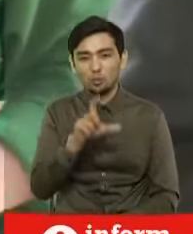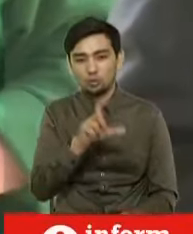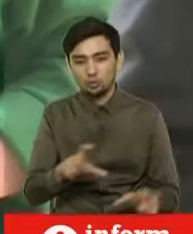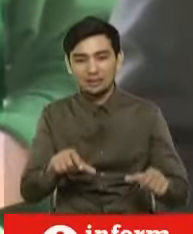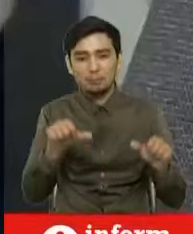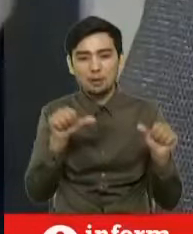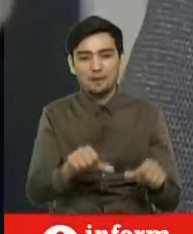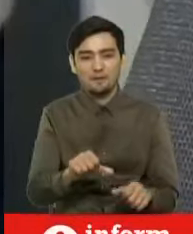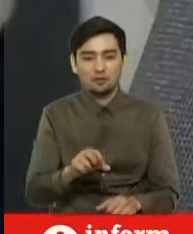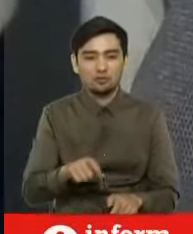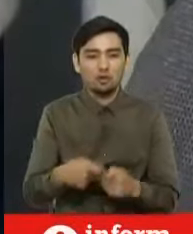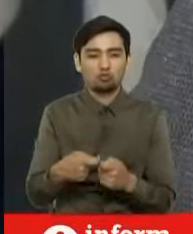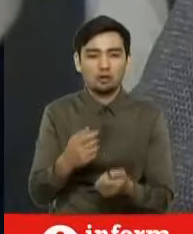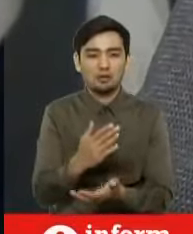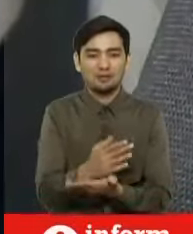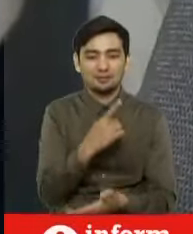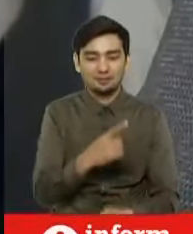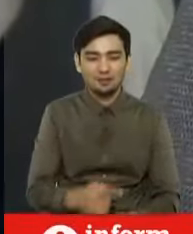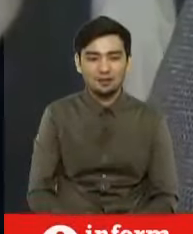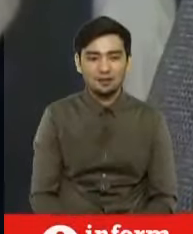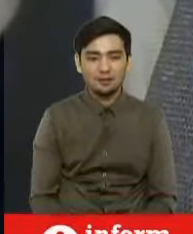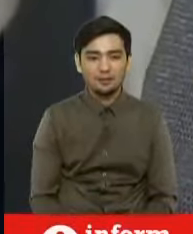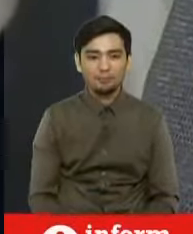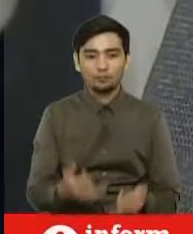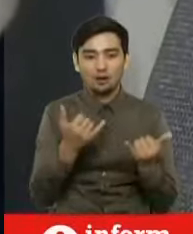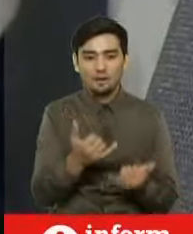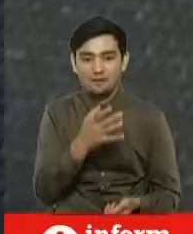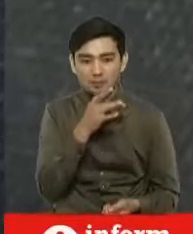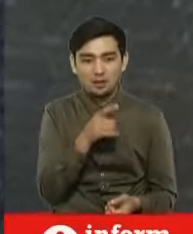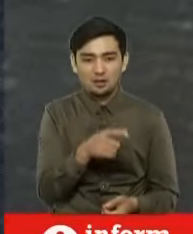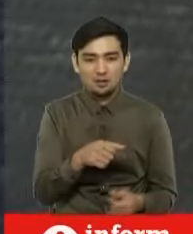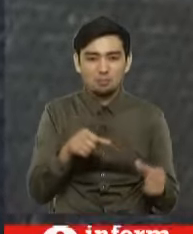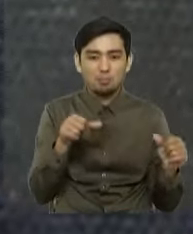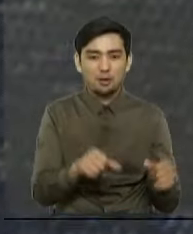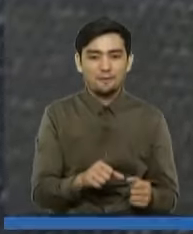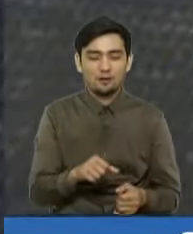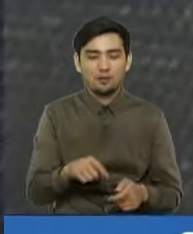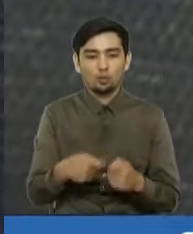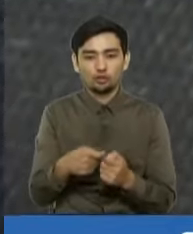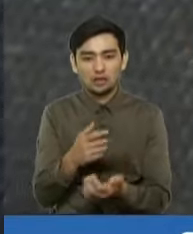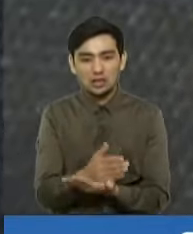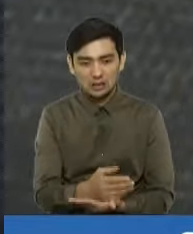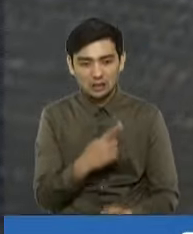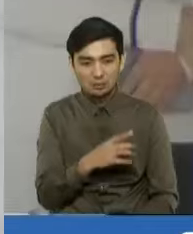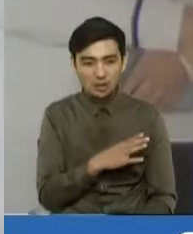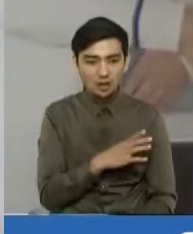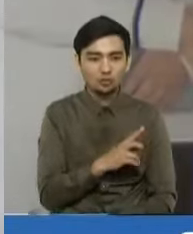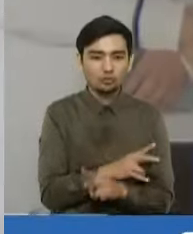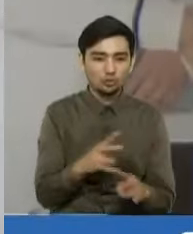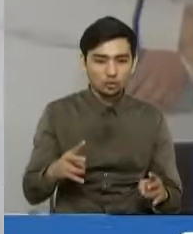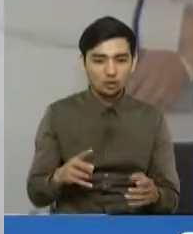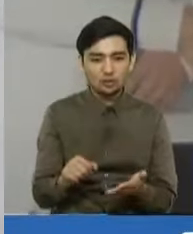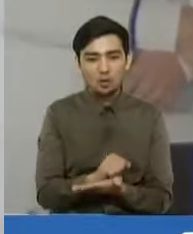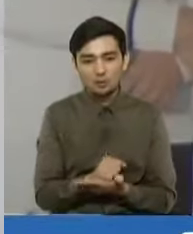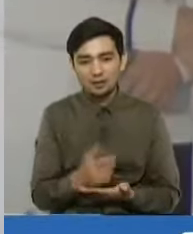бұзылып отыр дейді. Қазіргі таңда құқықтар бұзылып отыр, өрескел бұзылып отыр деп есептейміз. Ешқандай материалдық,